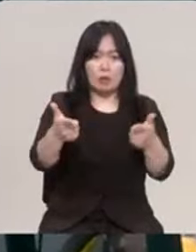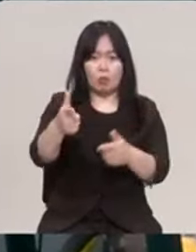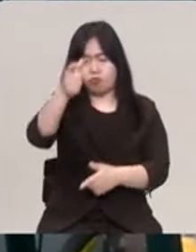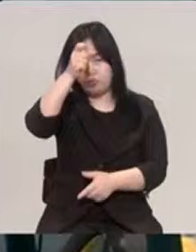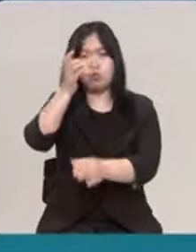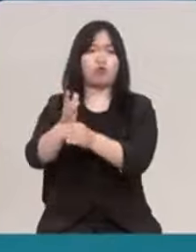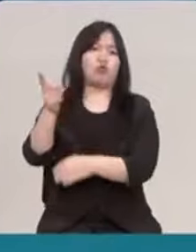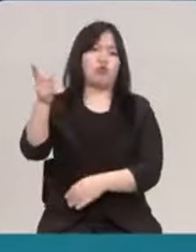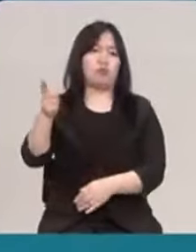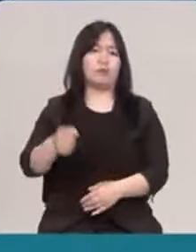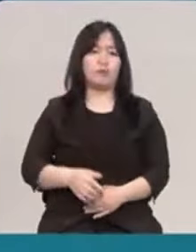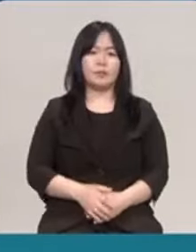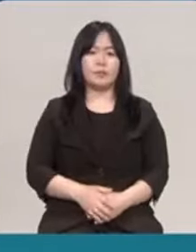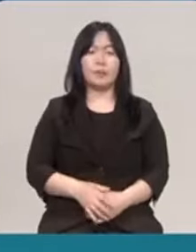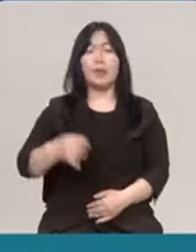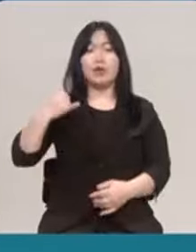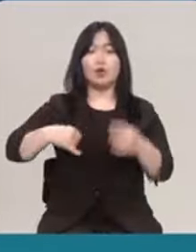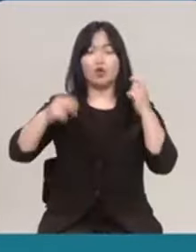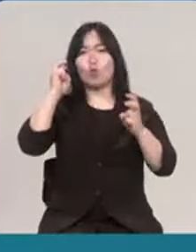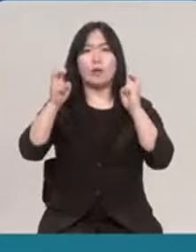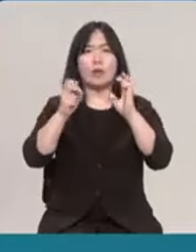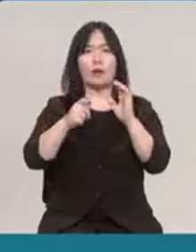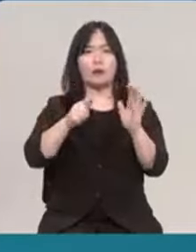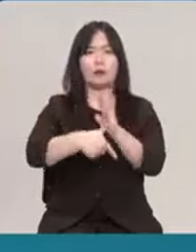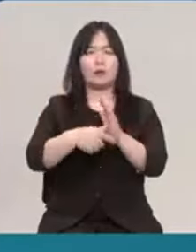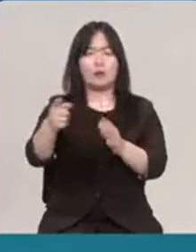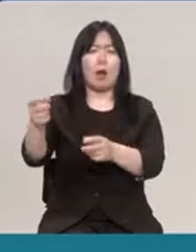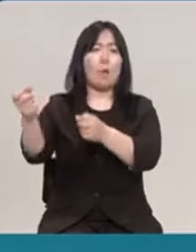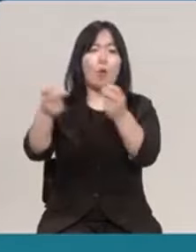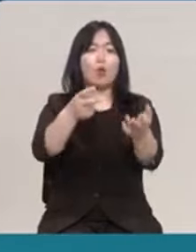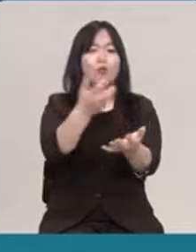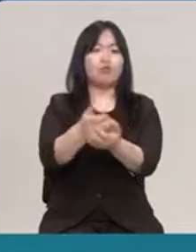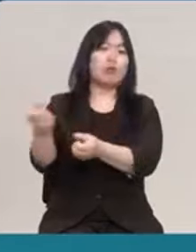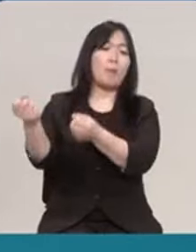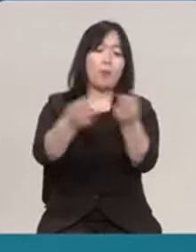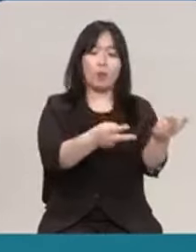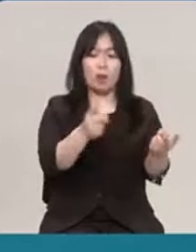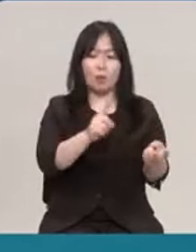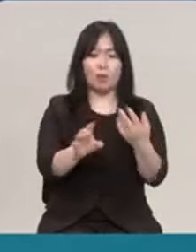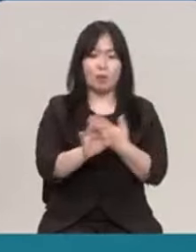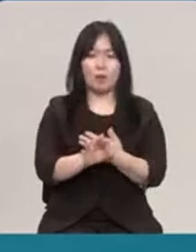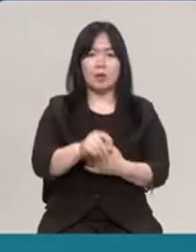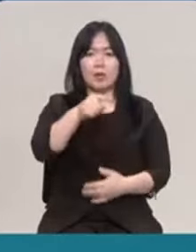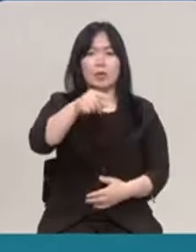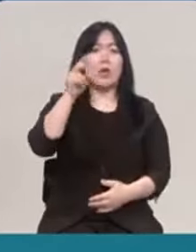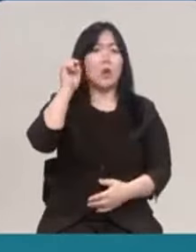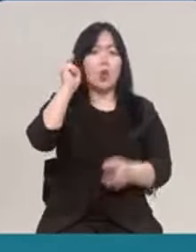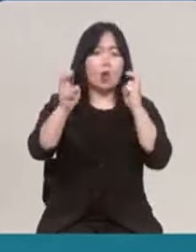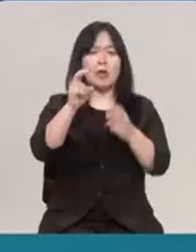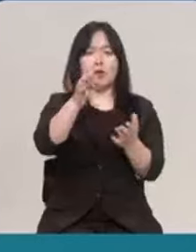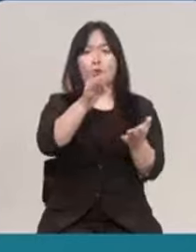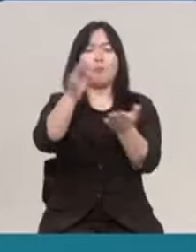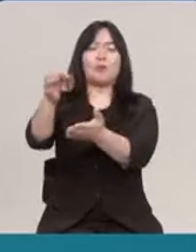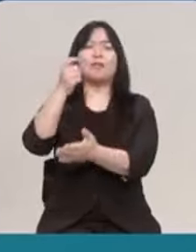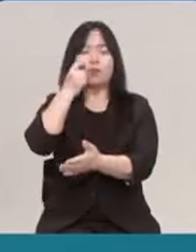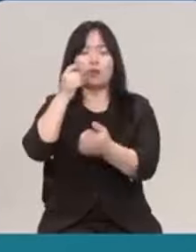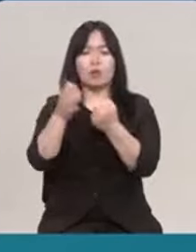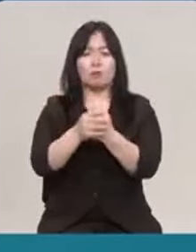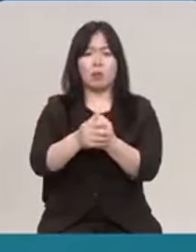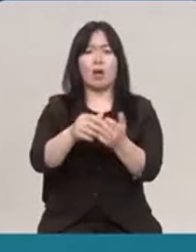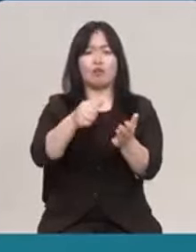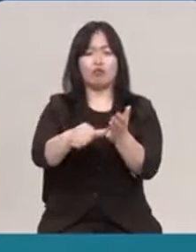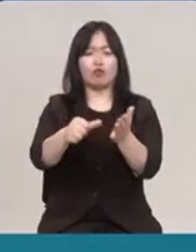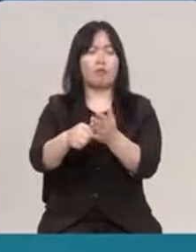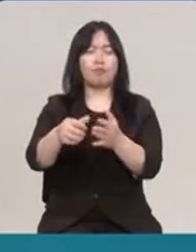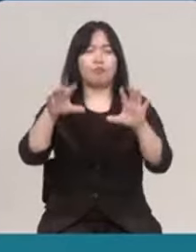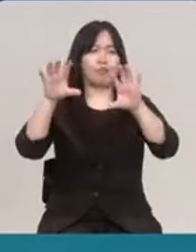있는. 중국 업체가 해당 특송업체에 보낸 문서. 큐텐 계열사에서 돈을 받지 못했다며 제품의